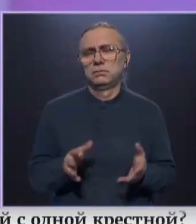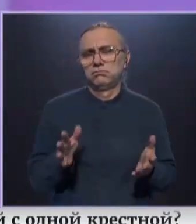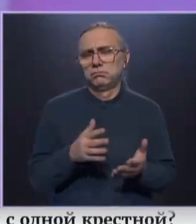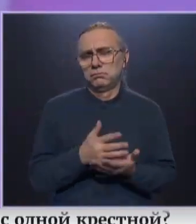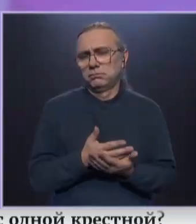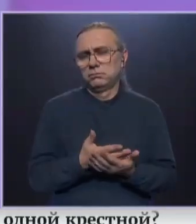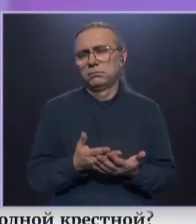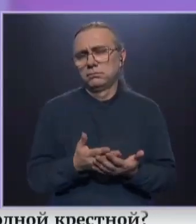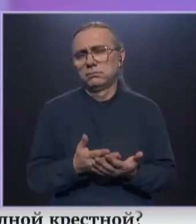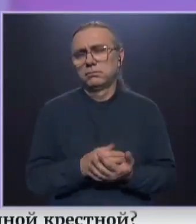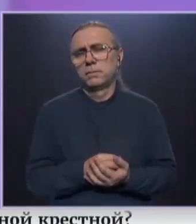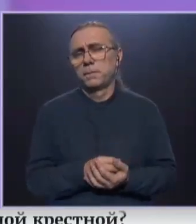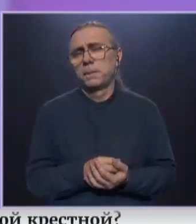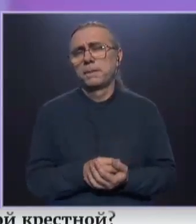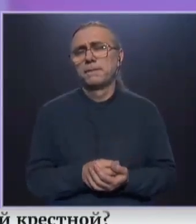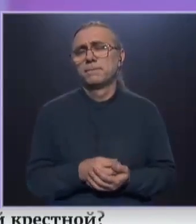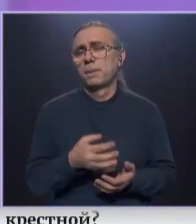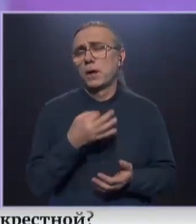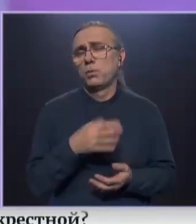подобное. Вот. Любая